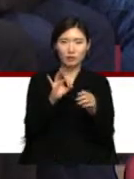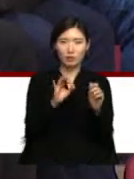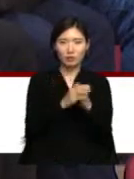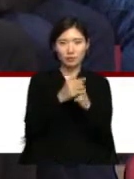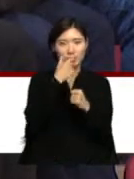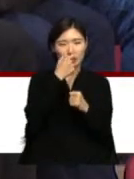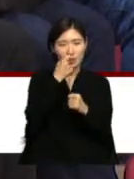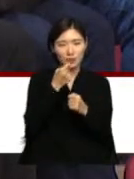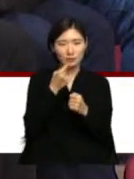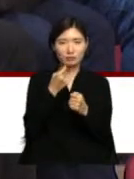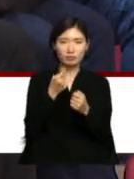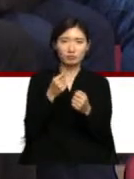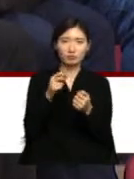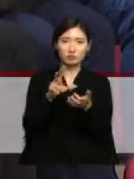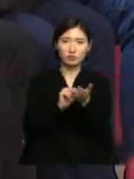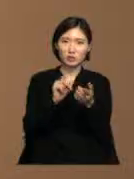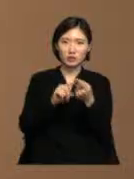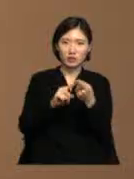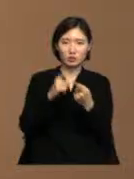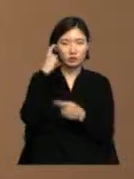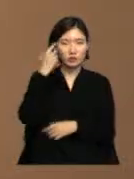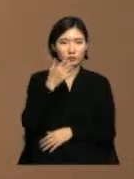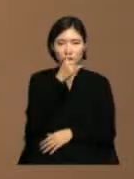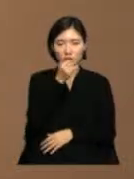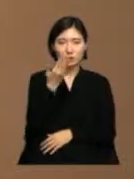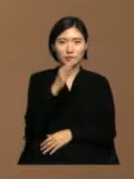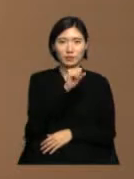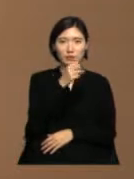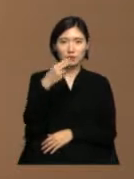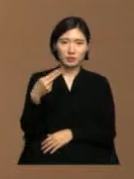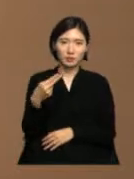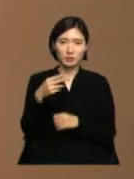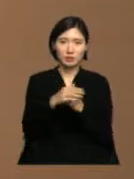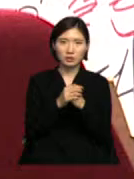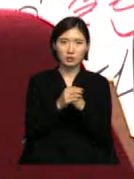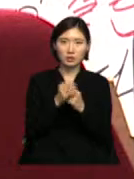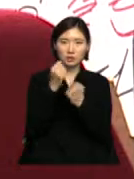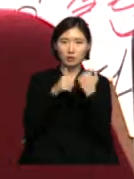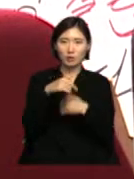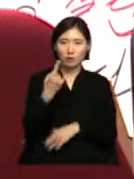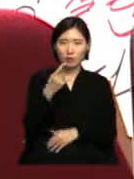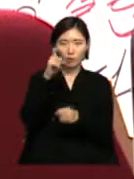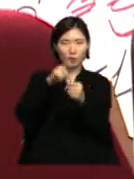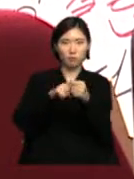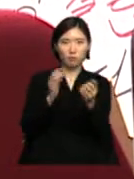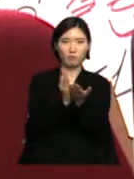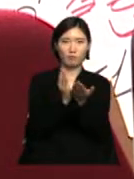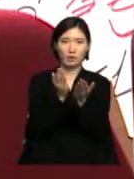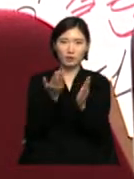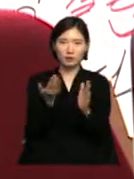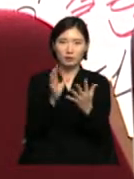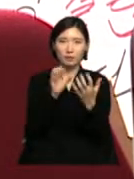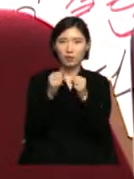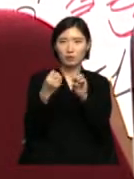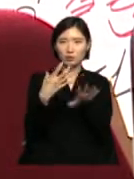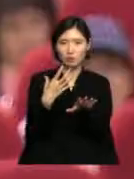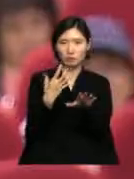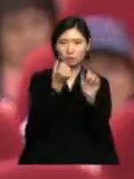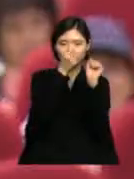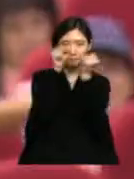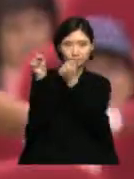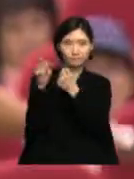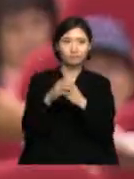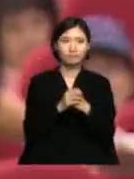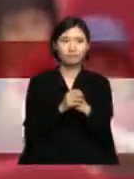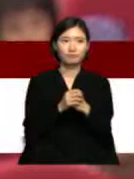있는 내용의 질문도 나옵니다. 하지만 SH는 설명의 취지와 맞지 않는다며 즉답을 회피했습니다.